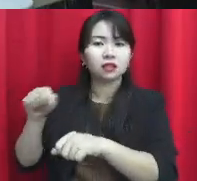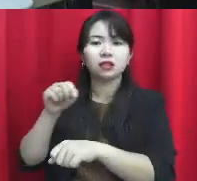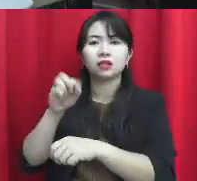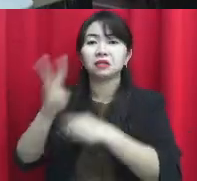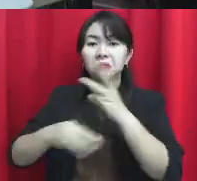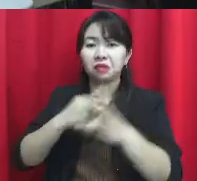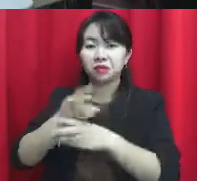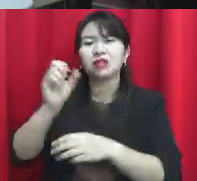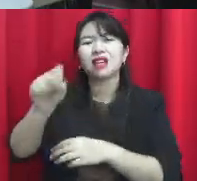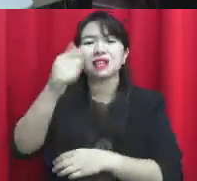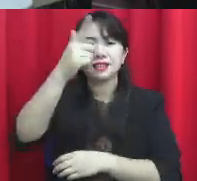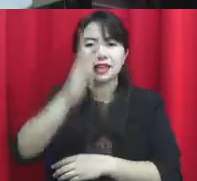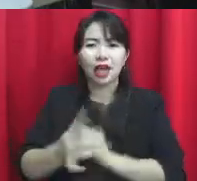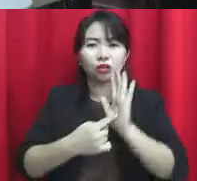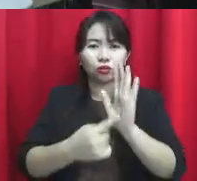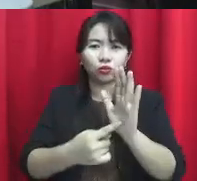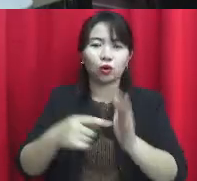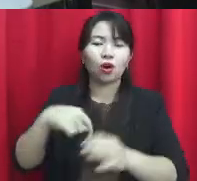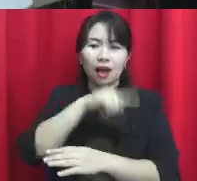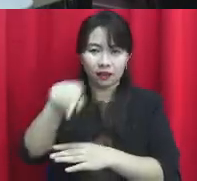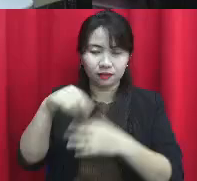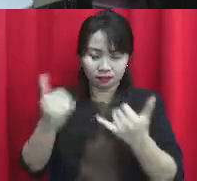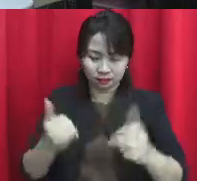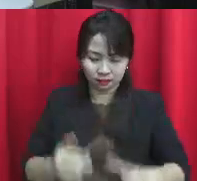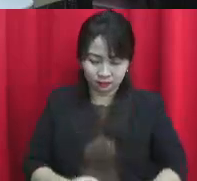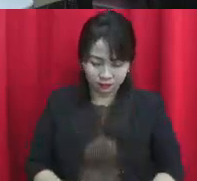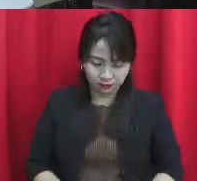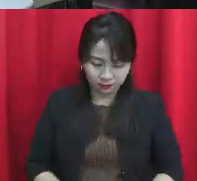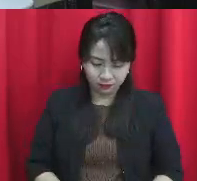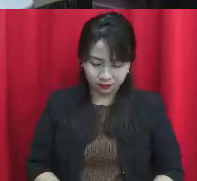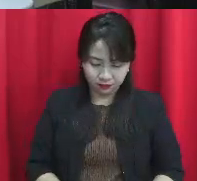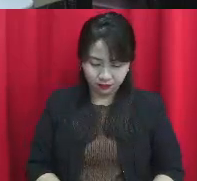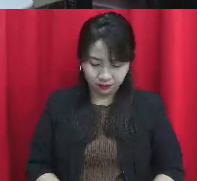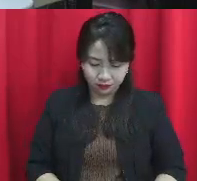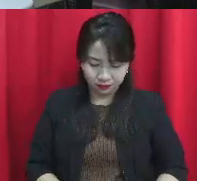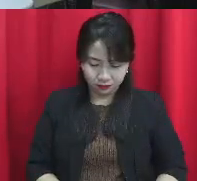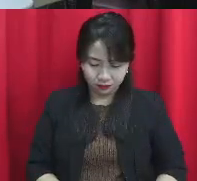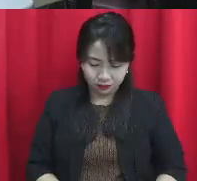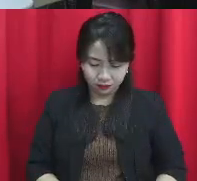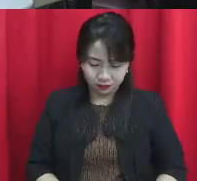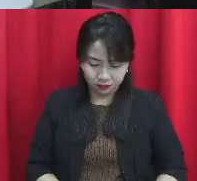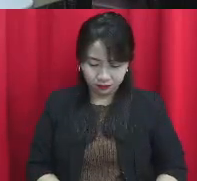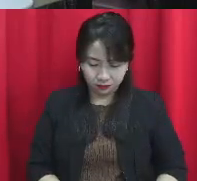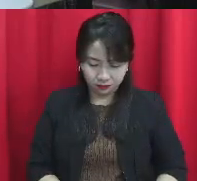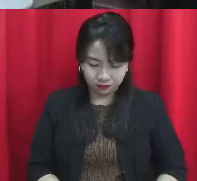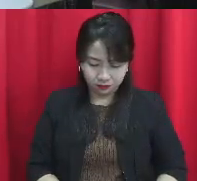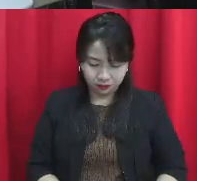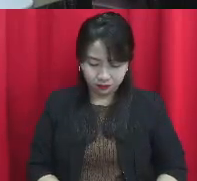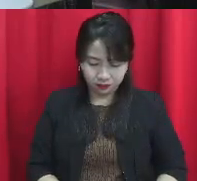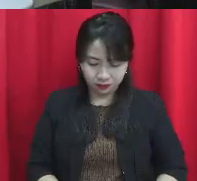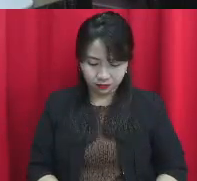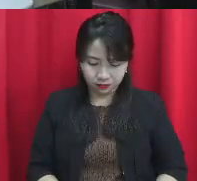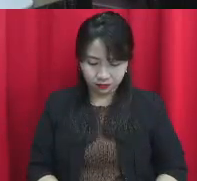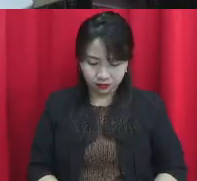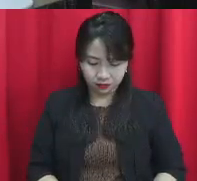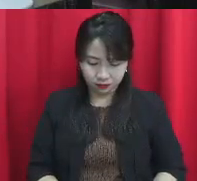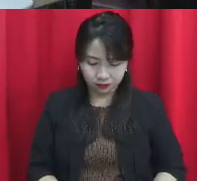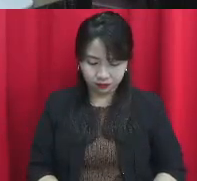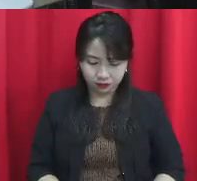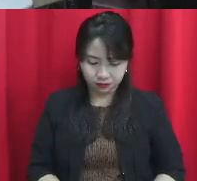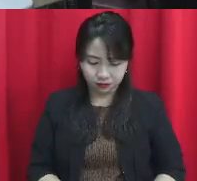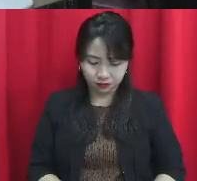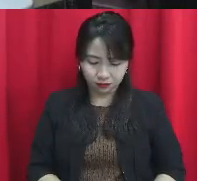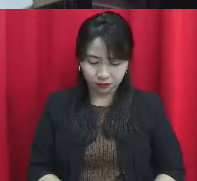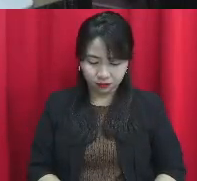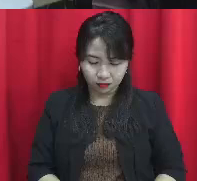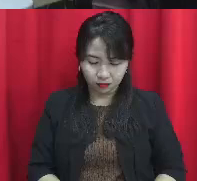a pinapakita ang Diyos sa atin mga kapatid All right so again let's continue to be excited for this for this coming Sunday Let's make